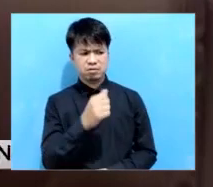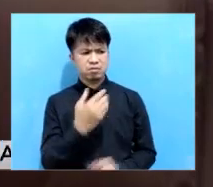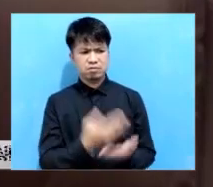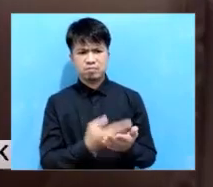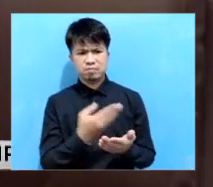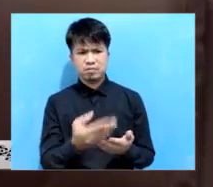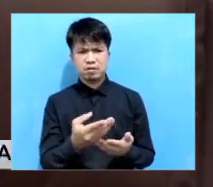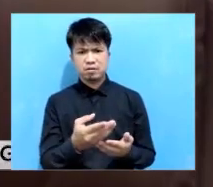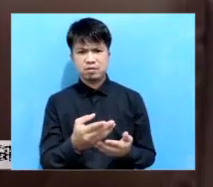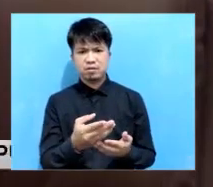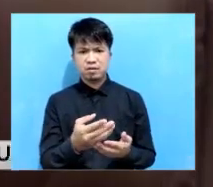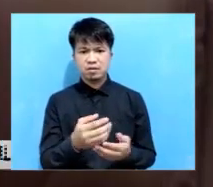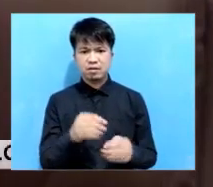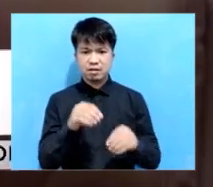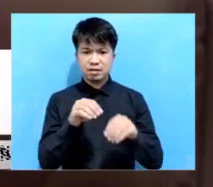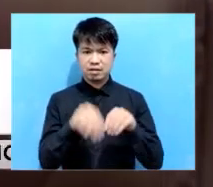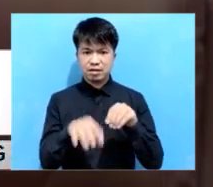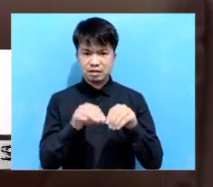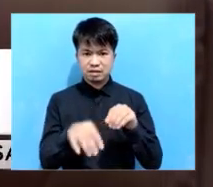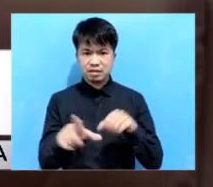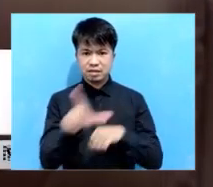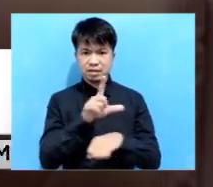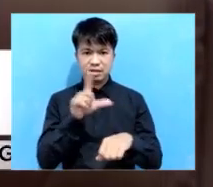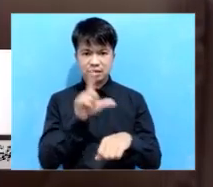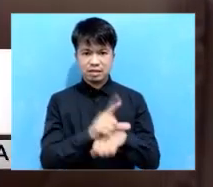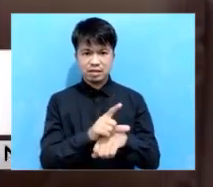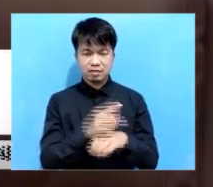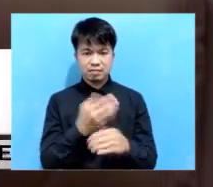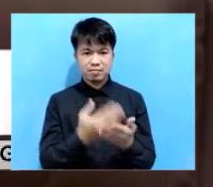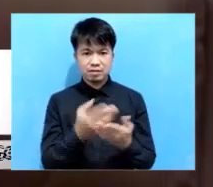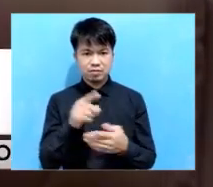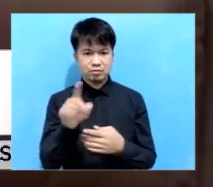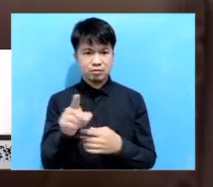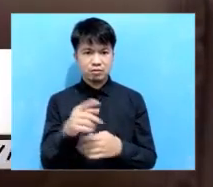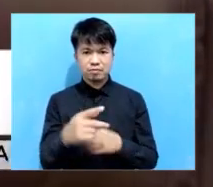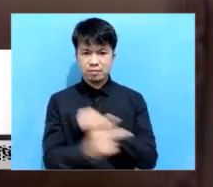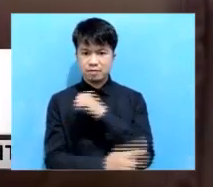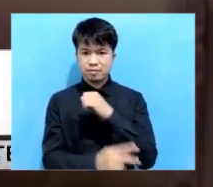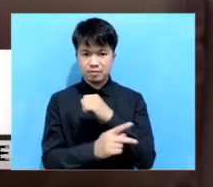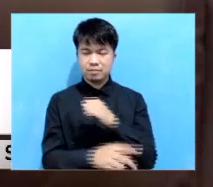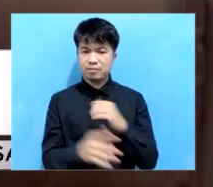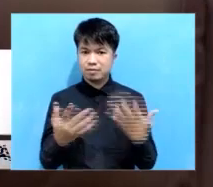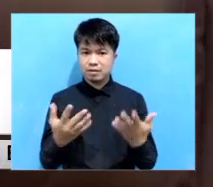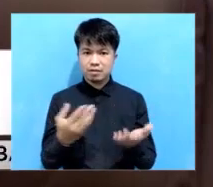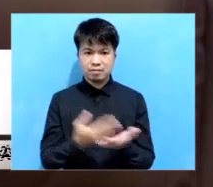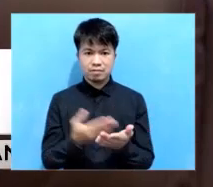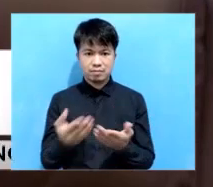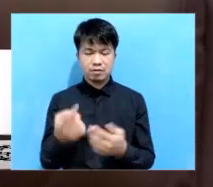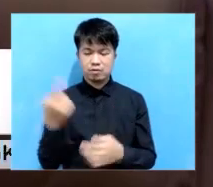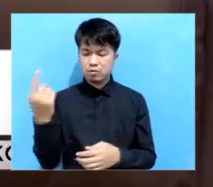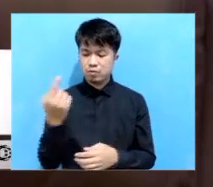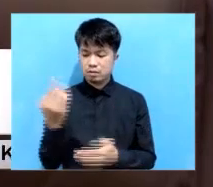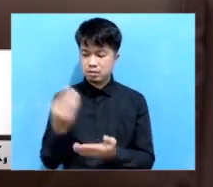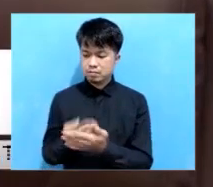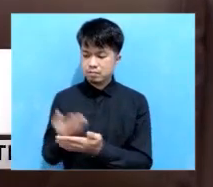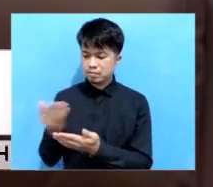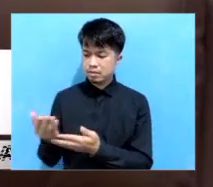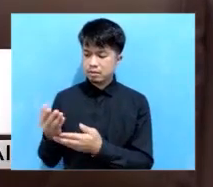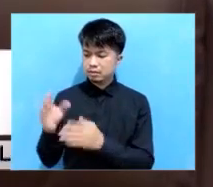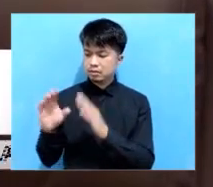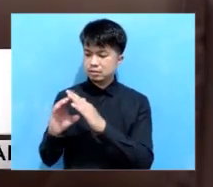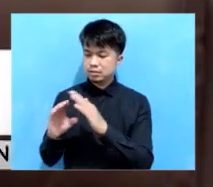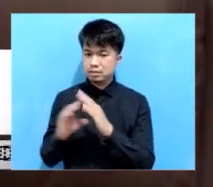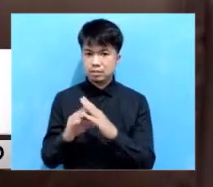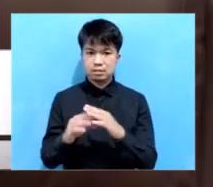the provinces. Nobody will buy houses in agricultural land. We only buy in cities and capital